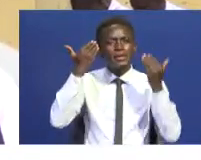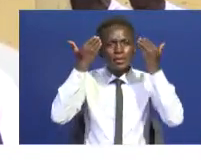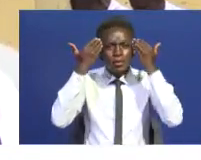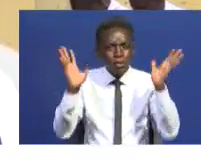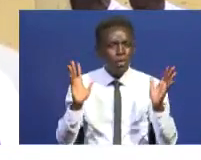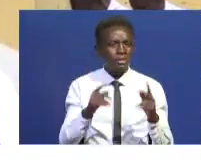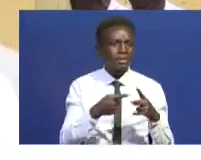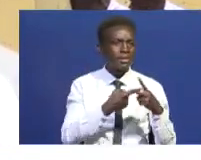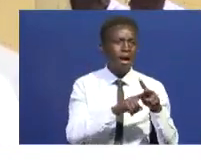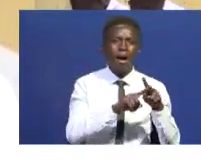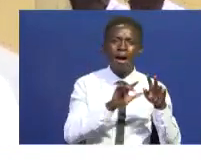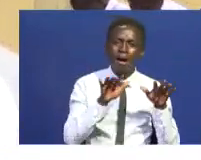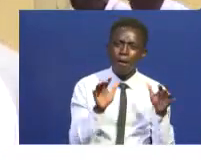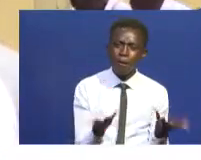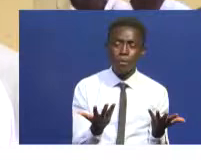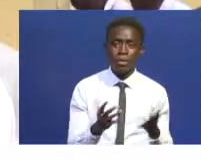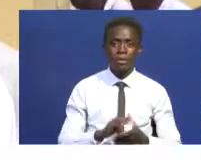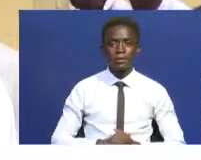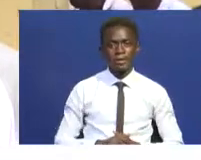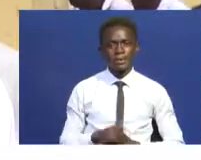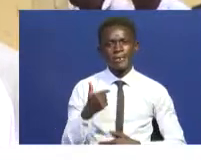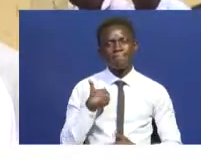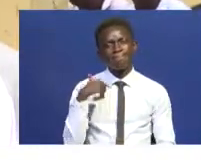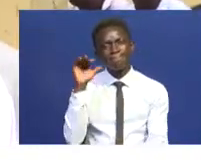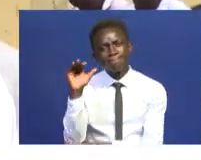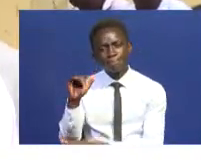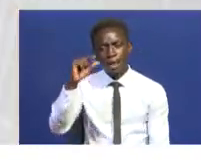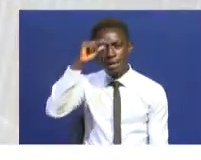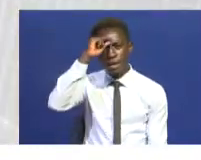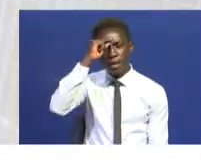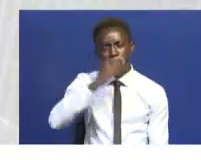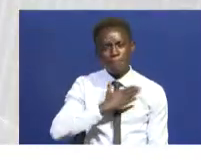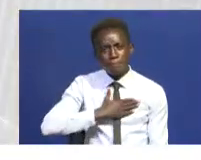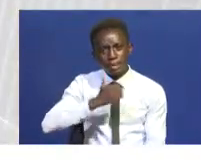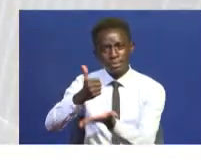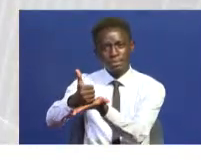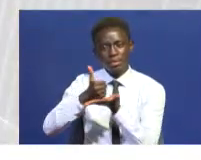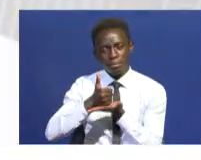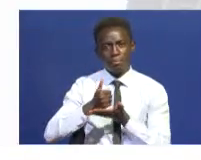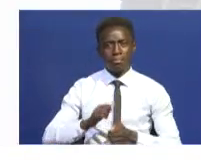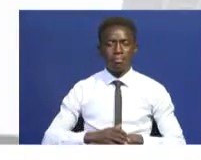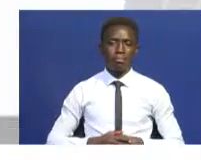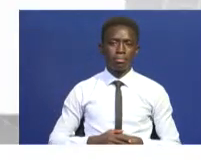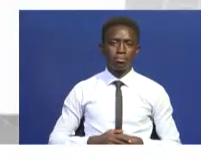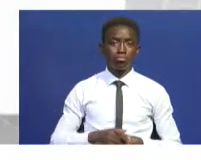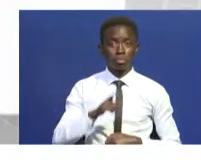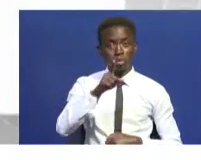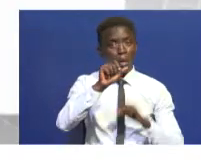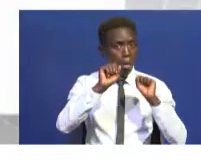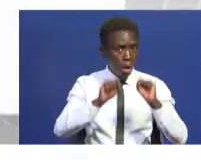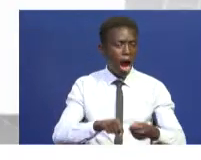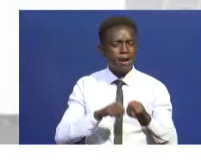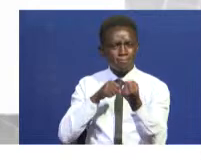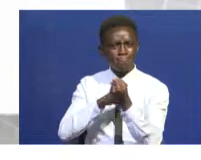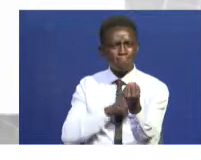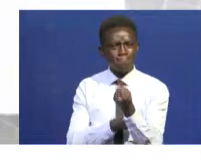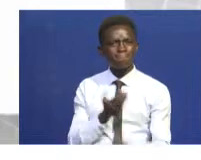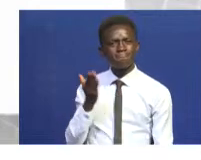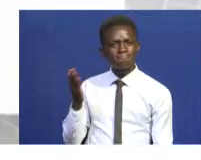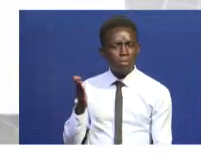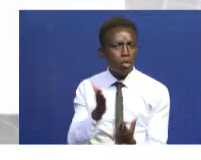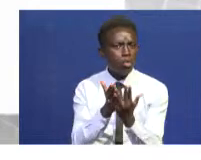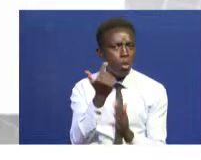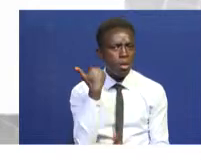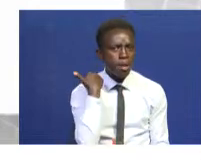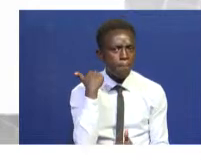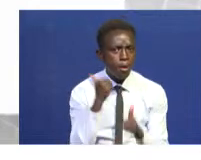Naomba tu serikali anisaidie. Unaweza kutuma msaada wako kwenda nambari